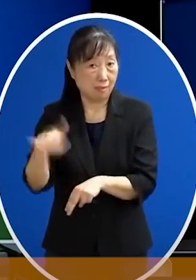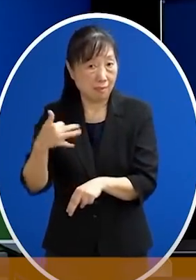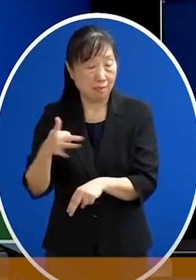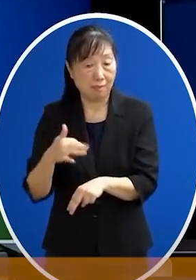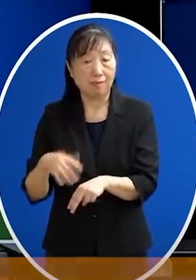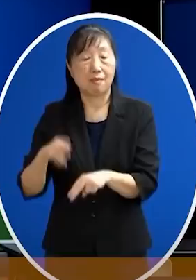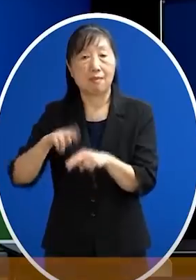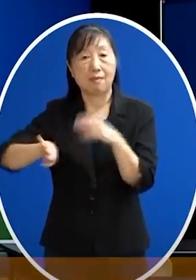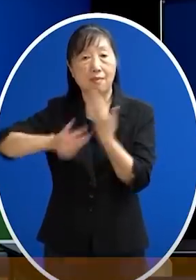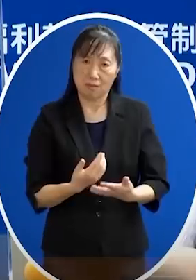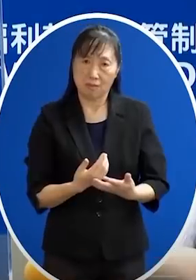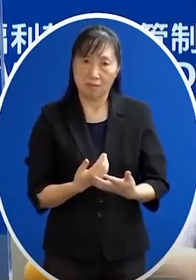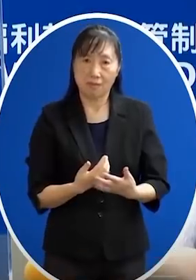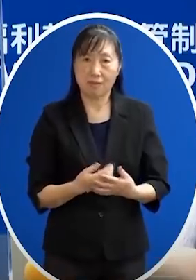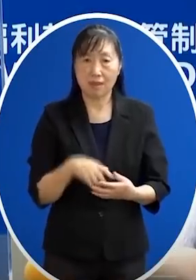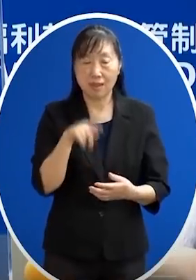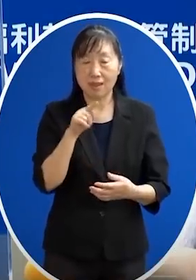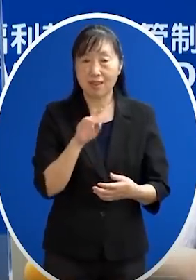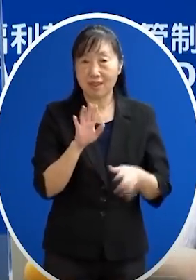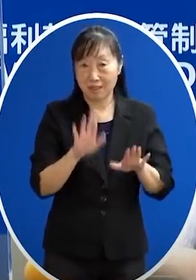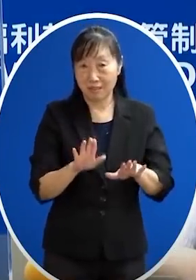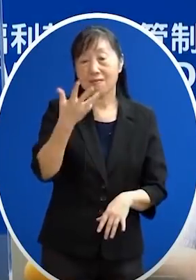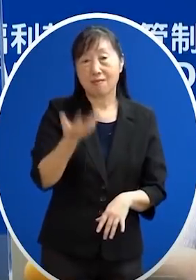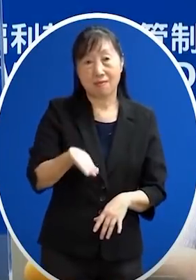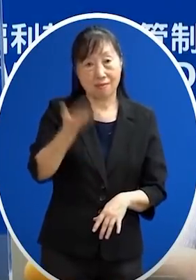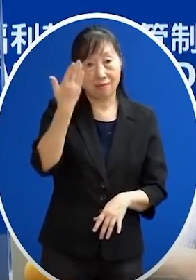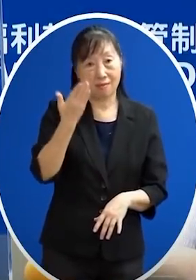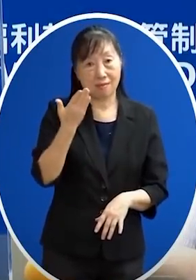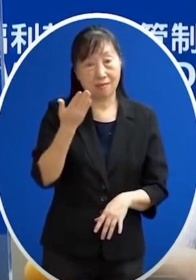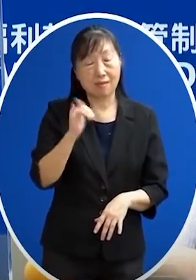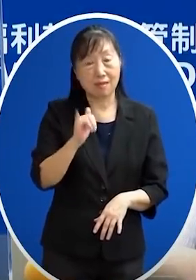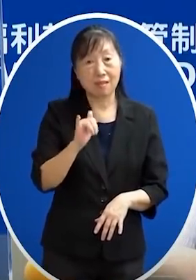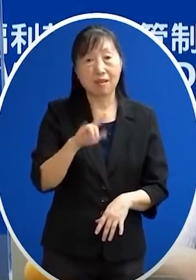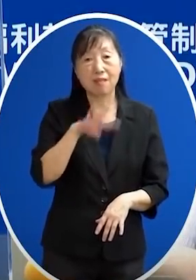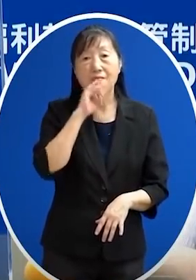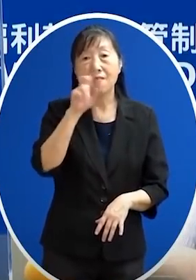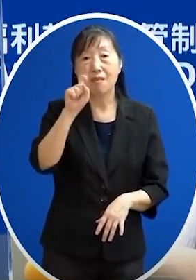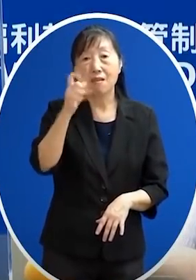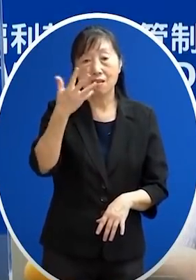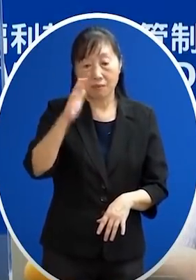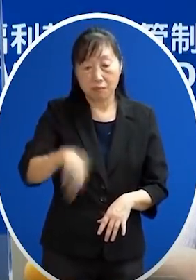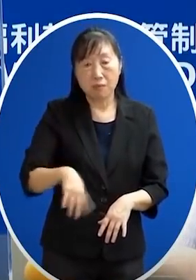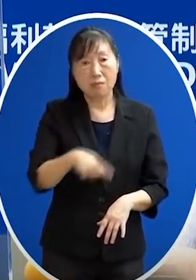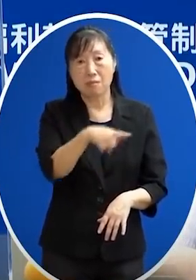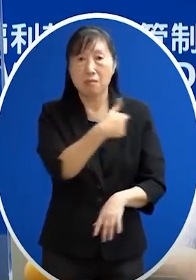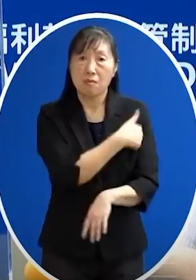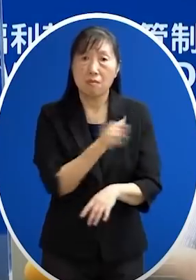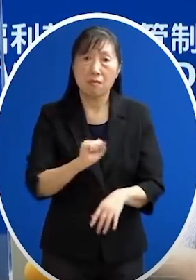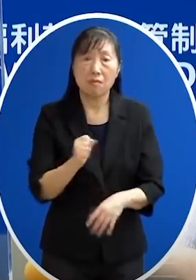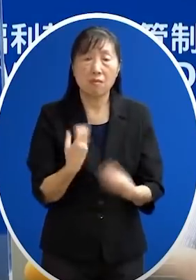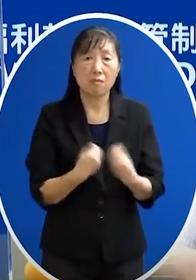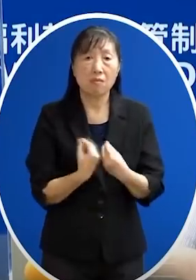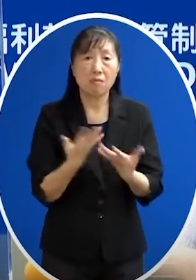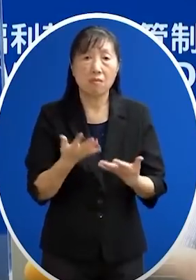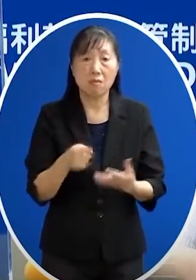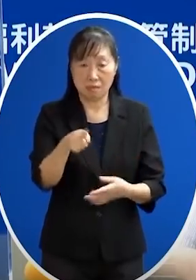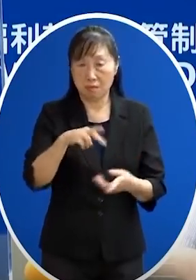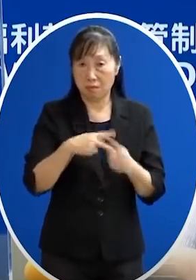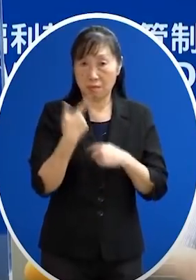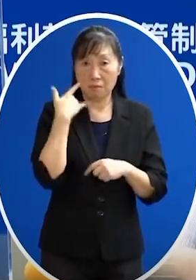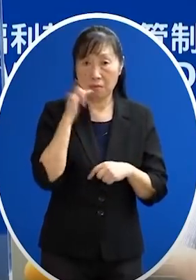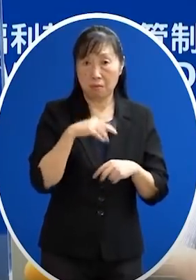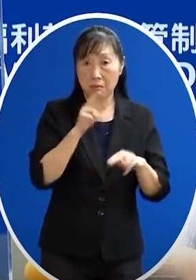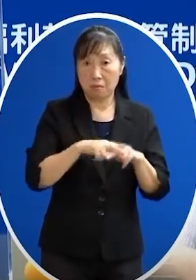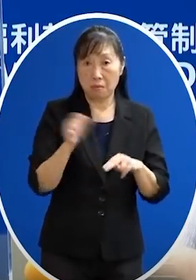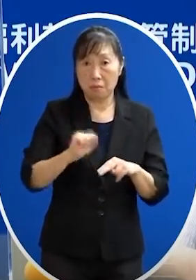续维持这种梅花座。 可是现在我们这个18岁以下都不能打，小孩子都不能打，那小孩子就一定要跟父母分开来